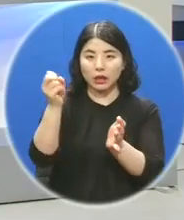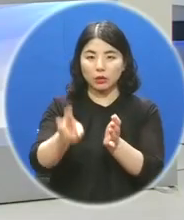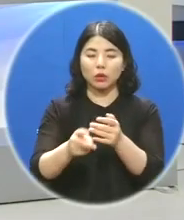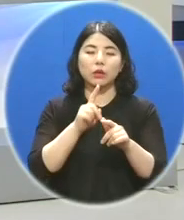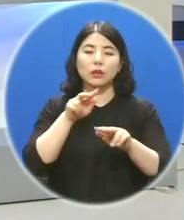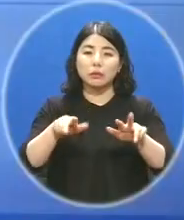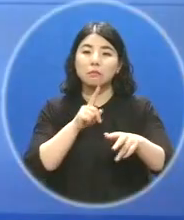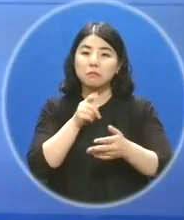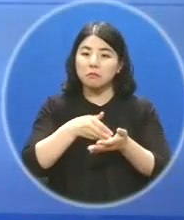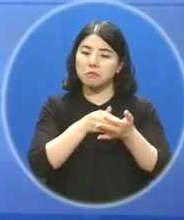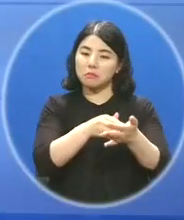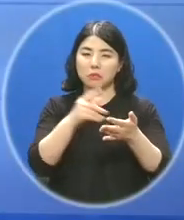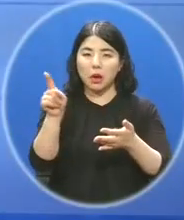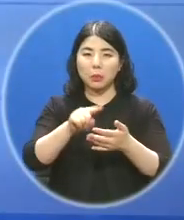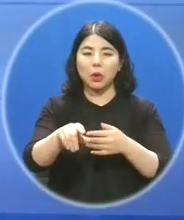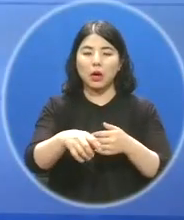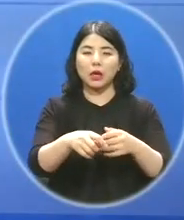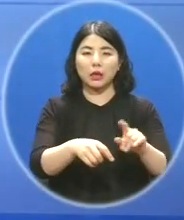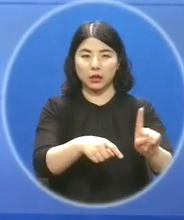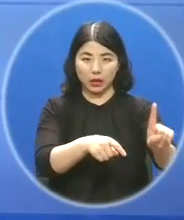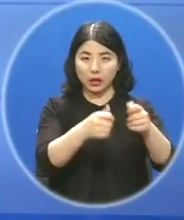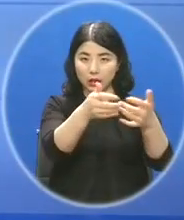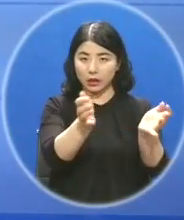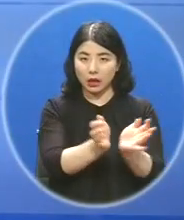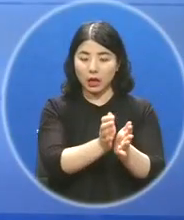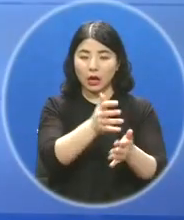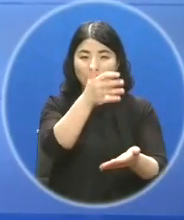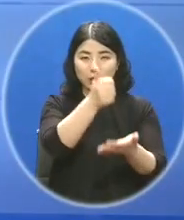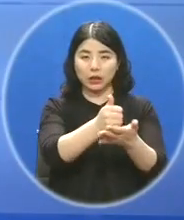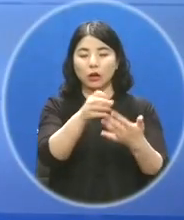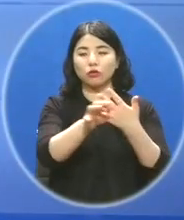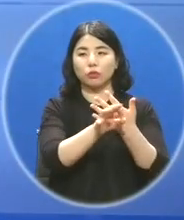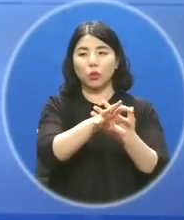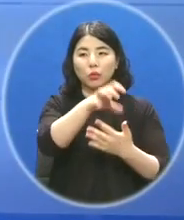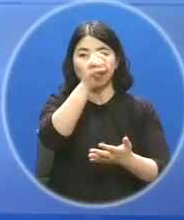말씀을 하시는 거는 제 1당이 의장 네. 후보를 먼저